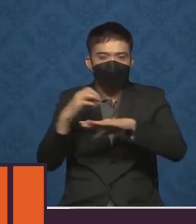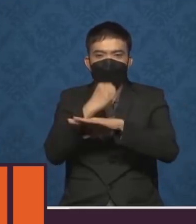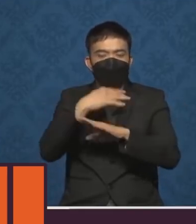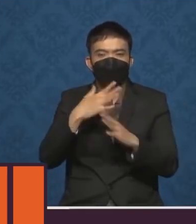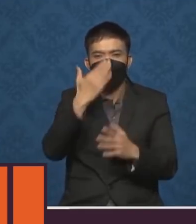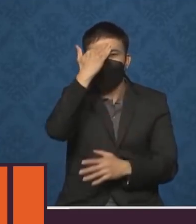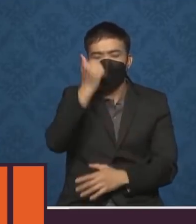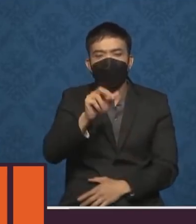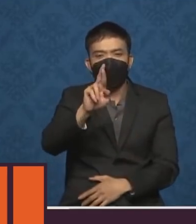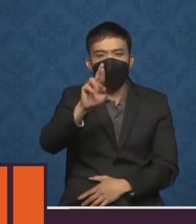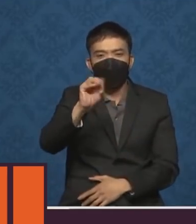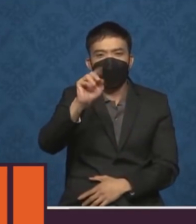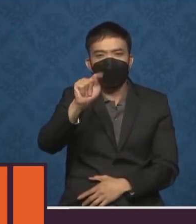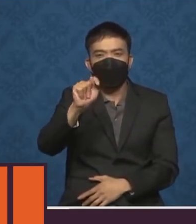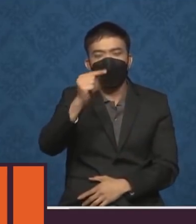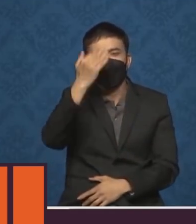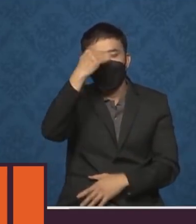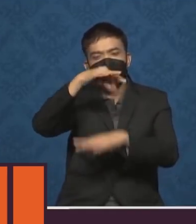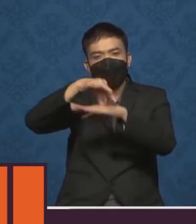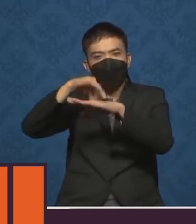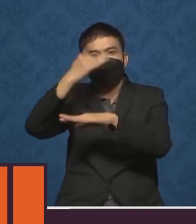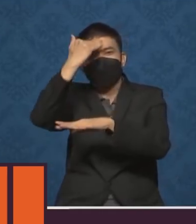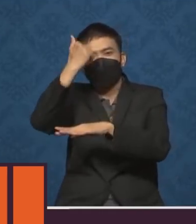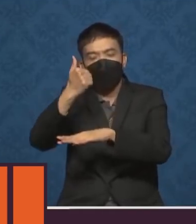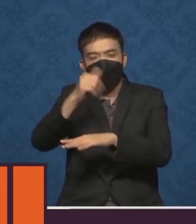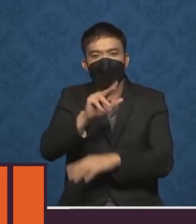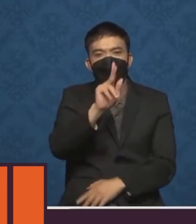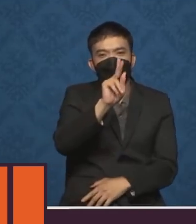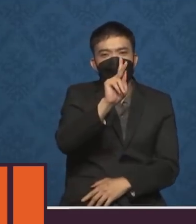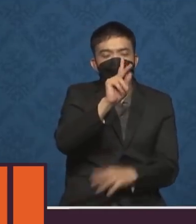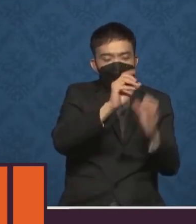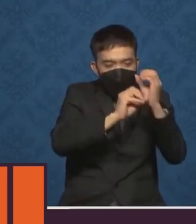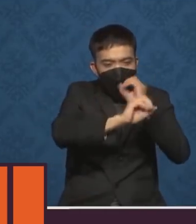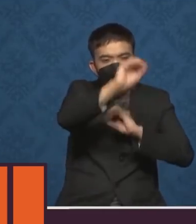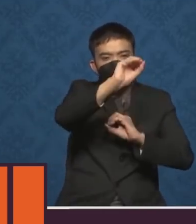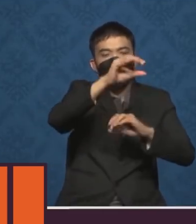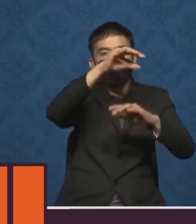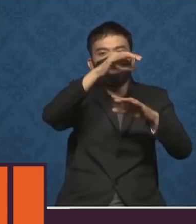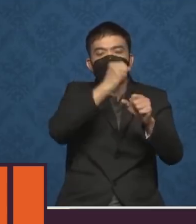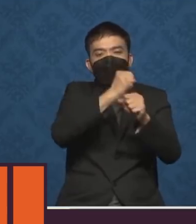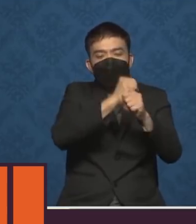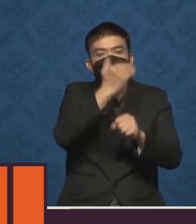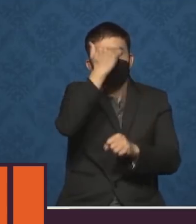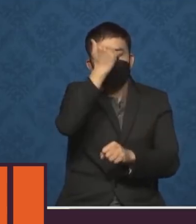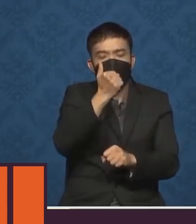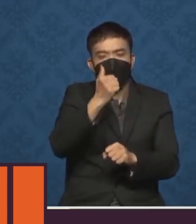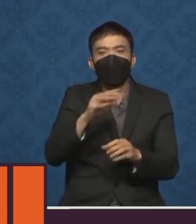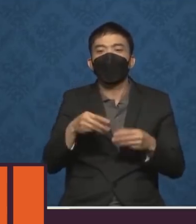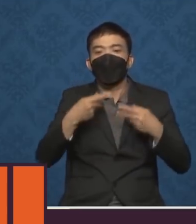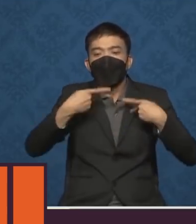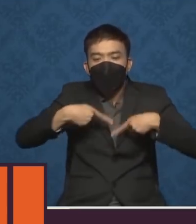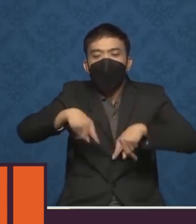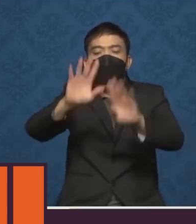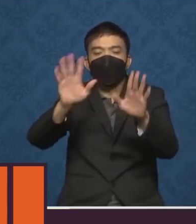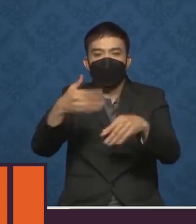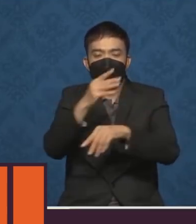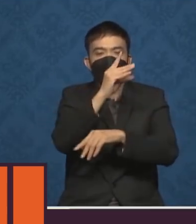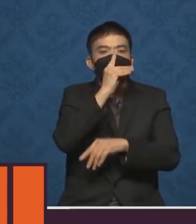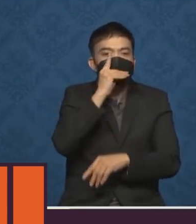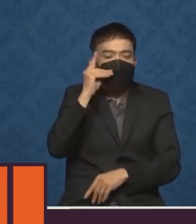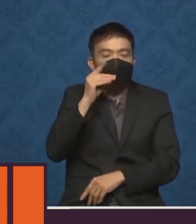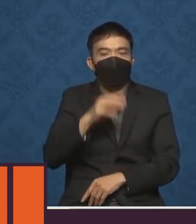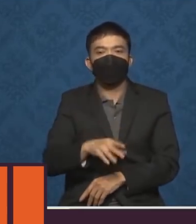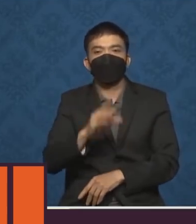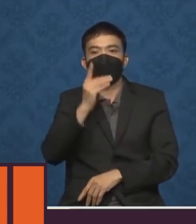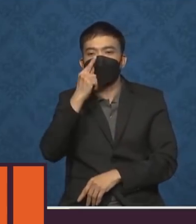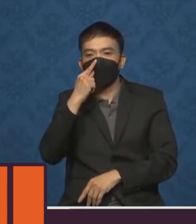รัฐมนตรีไปทำไมและแบบนี้จะมีกสทช.ไปทำไมในเมื่อปล่อยเกียร์ว่างให้กับเรื่องทุนนิยมผูกขาดจากน